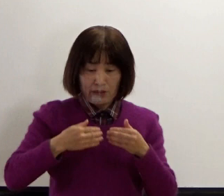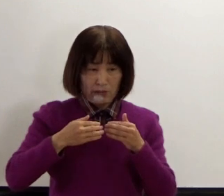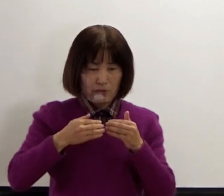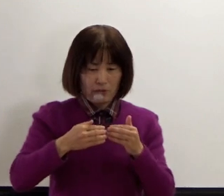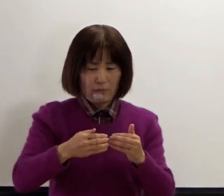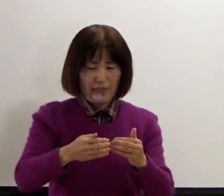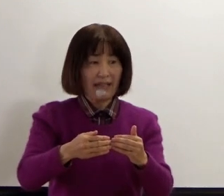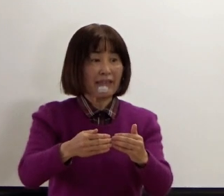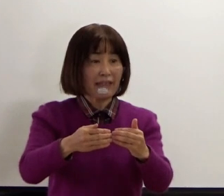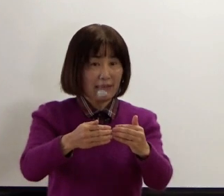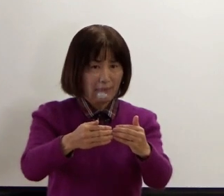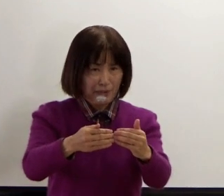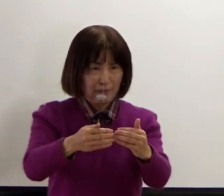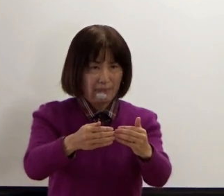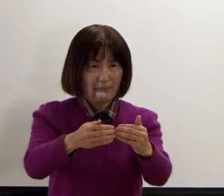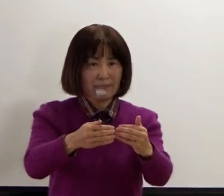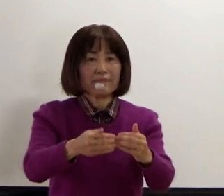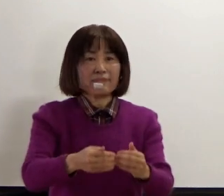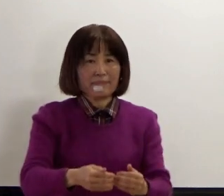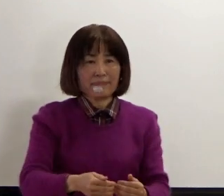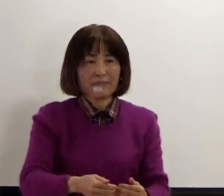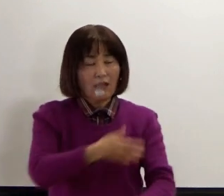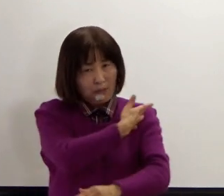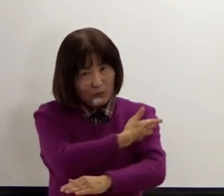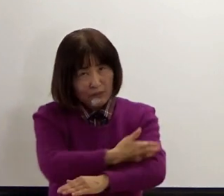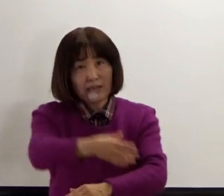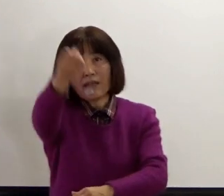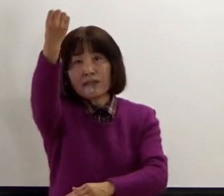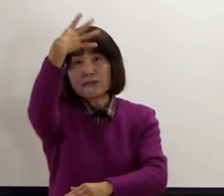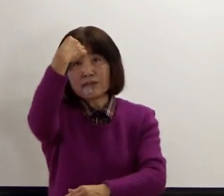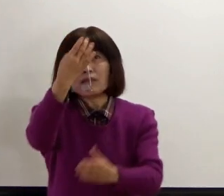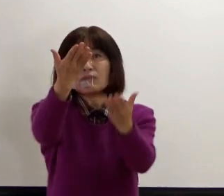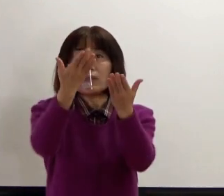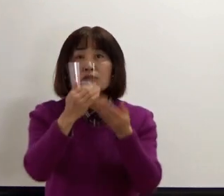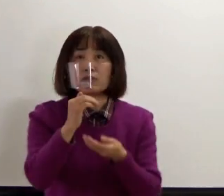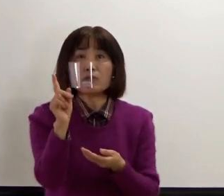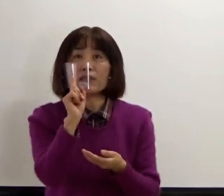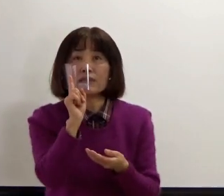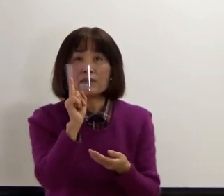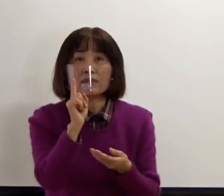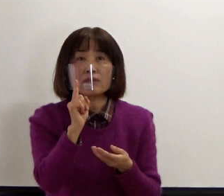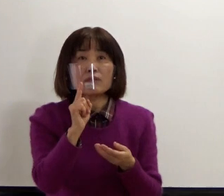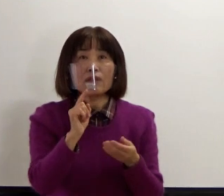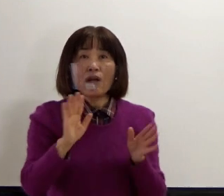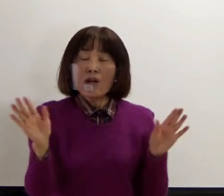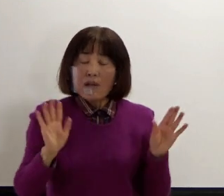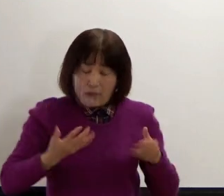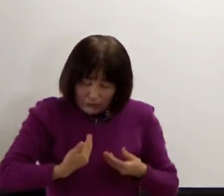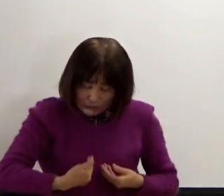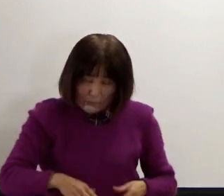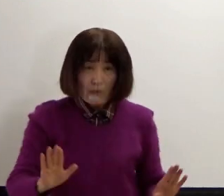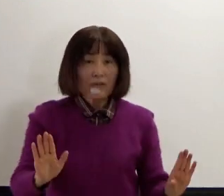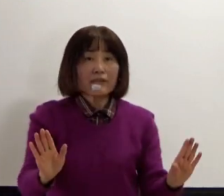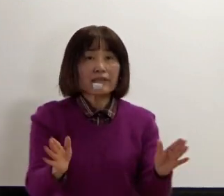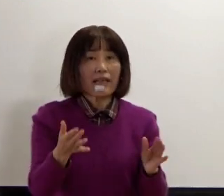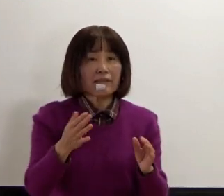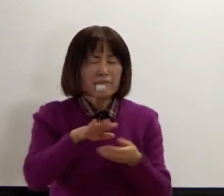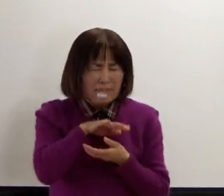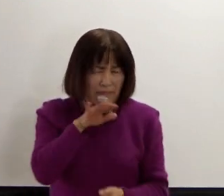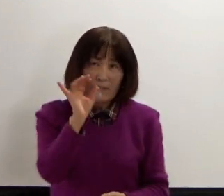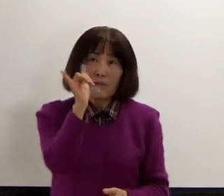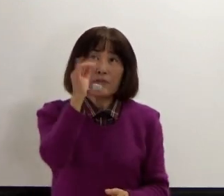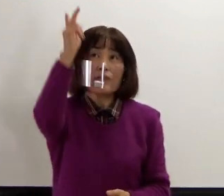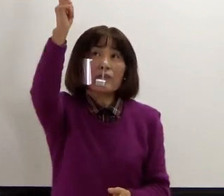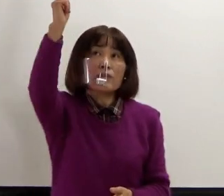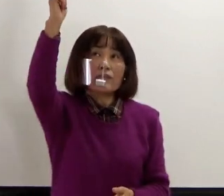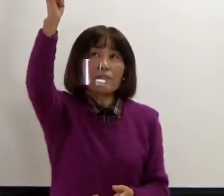ーが私たちに語ることはですね、この子供のいない老夫婦に主は目を留められたということですね。神様